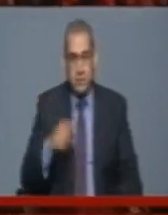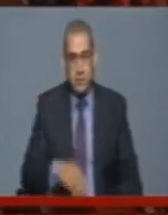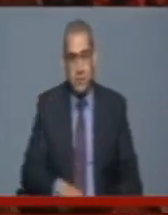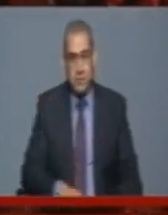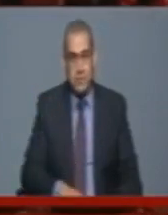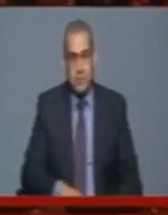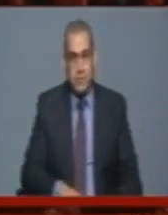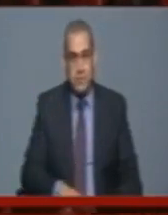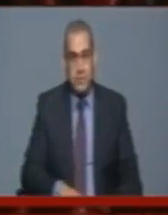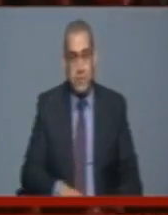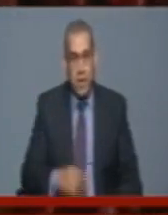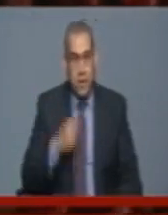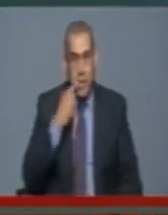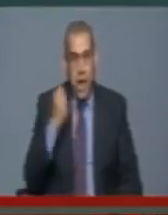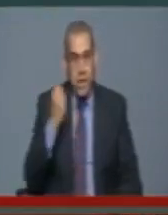إحنا شعب